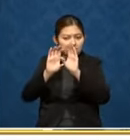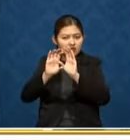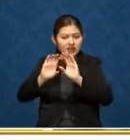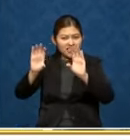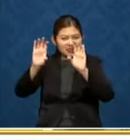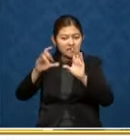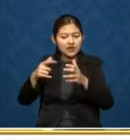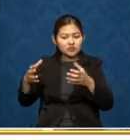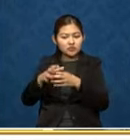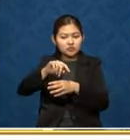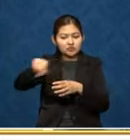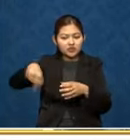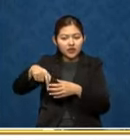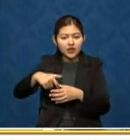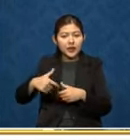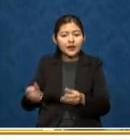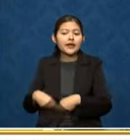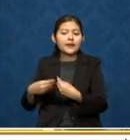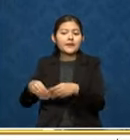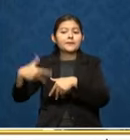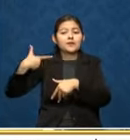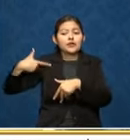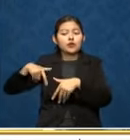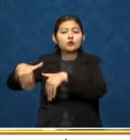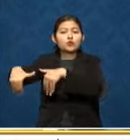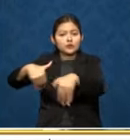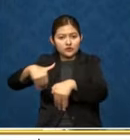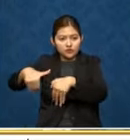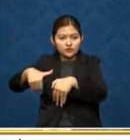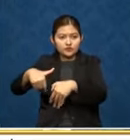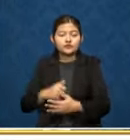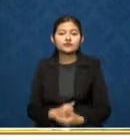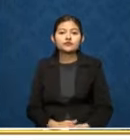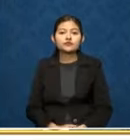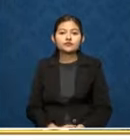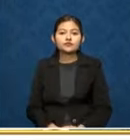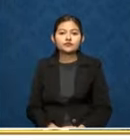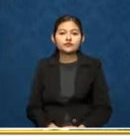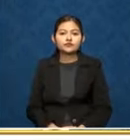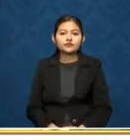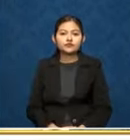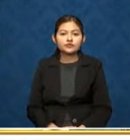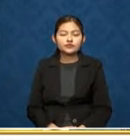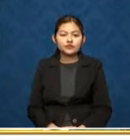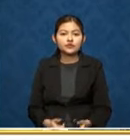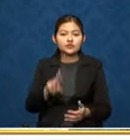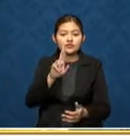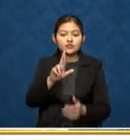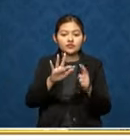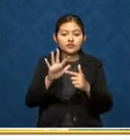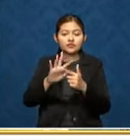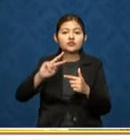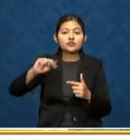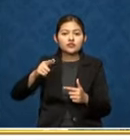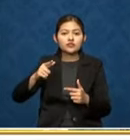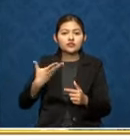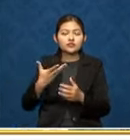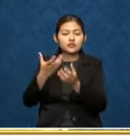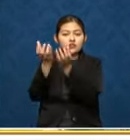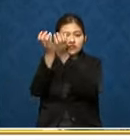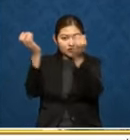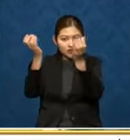แต่ยังเป็นประโยชน์แก่ประชาชนมากที่สุดแต่หากเมื่อการร่างรัฐธรรมนูญถูกครอบ